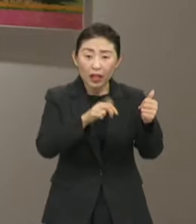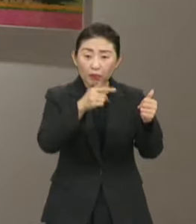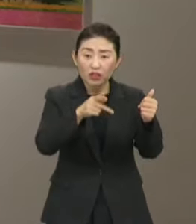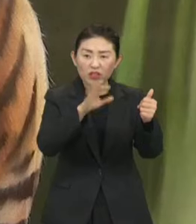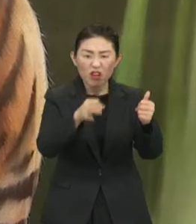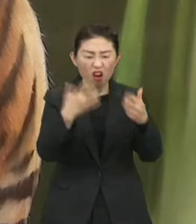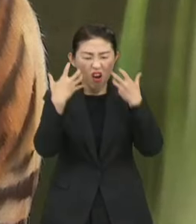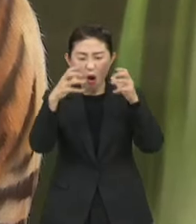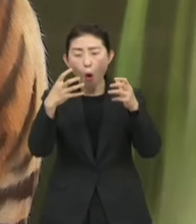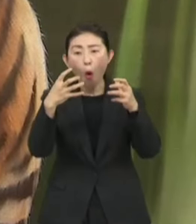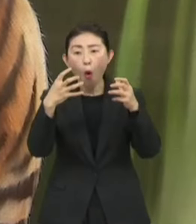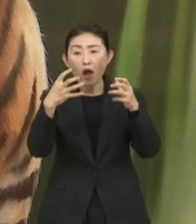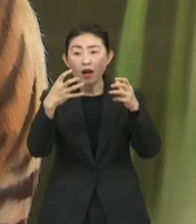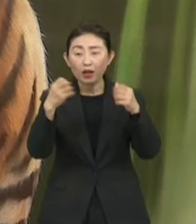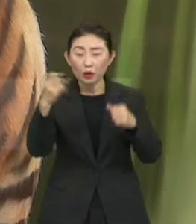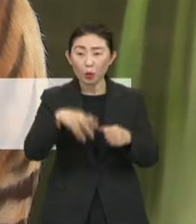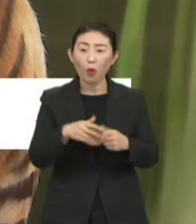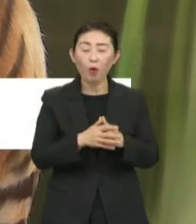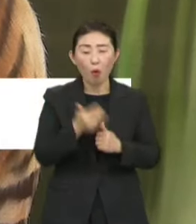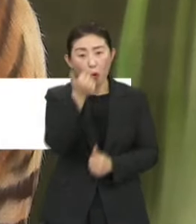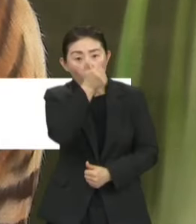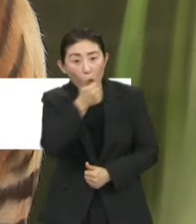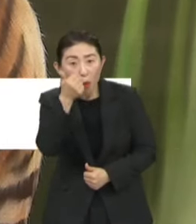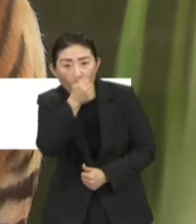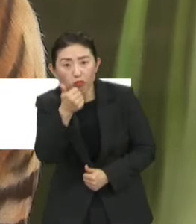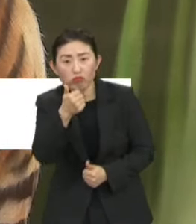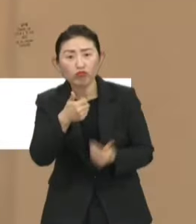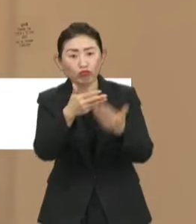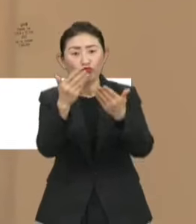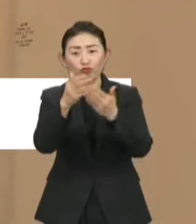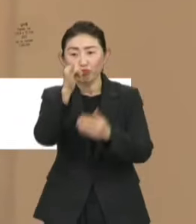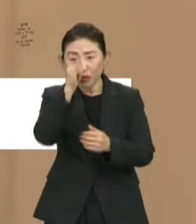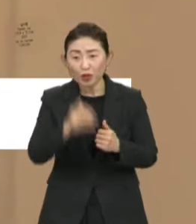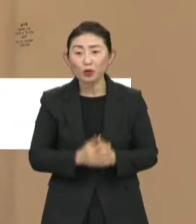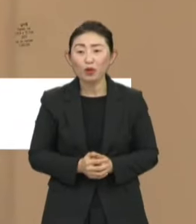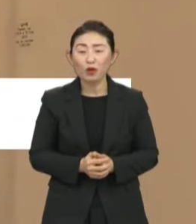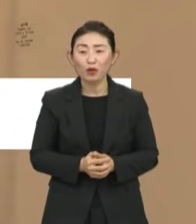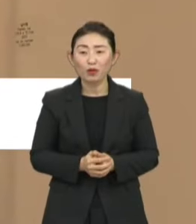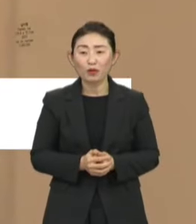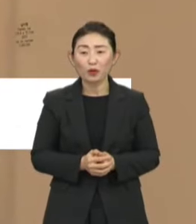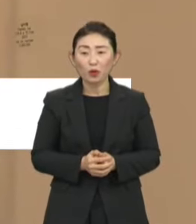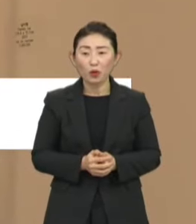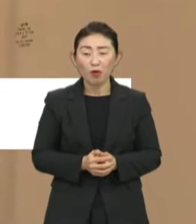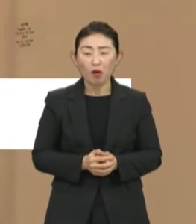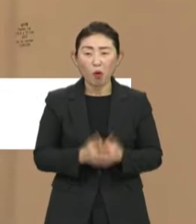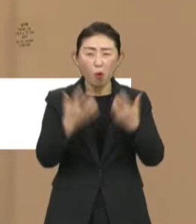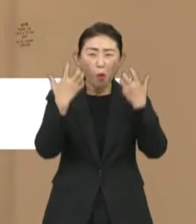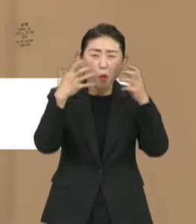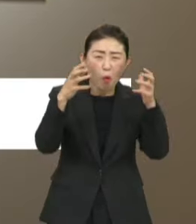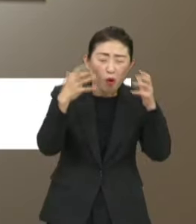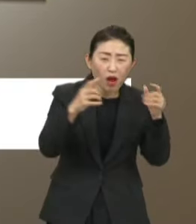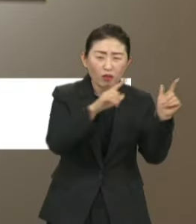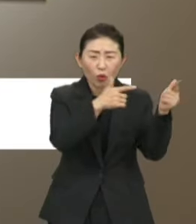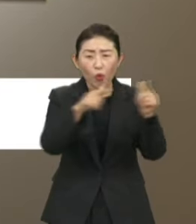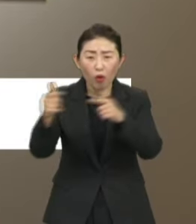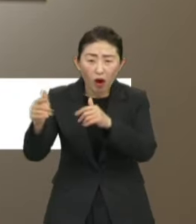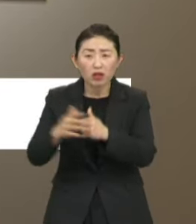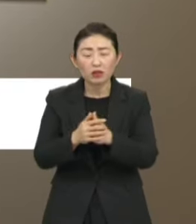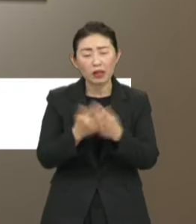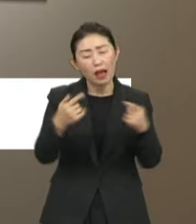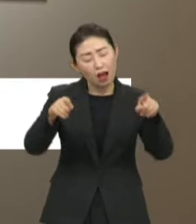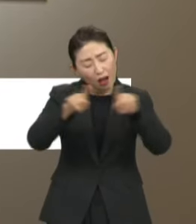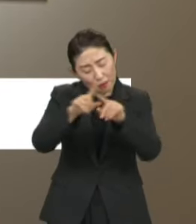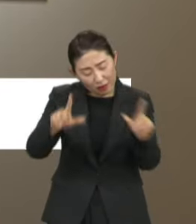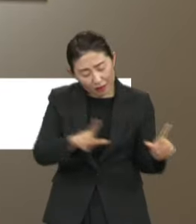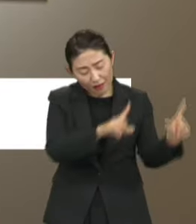맹수인 호랑이와 곰이 여러 동물과 어우러지고 판다와 북극곰, 백호 등 멸종위기종이 등장해 공생의